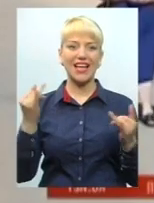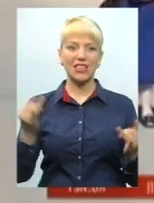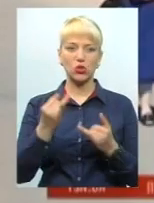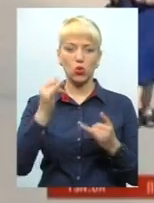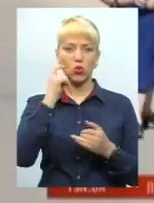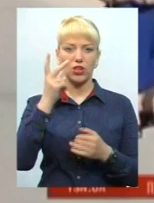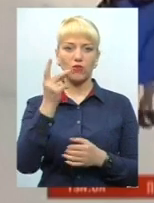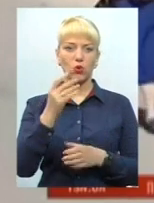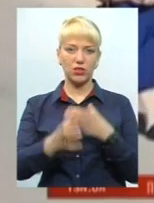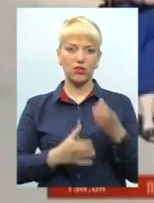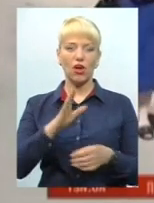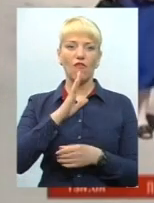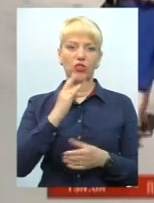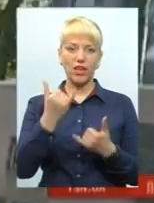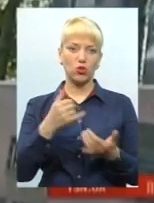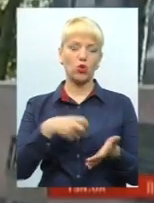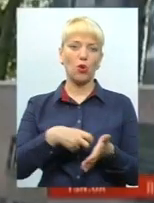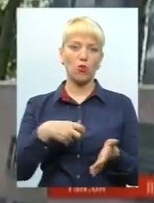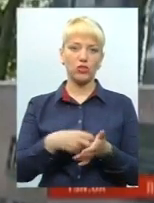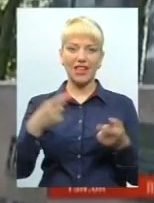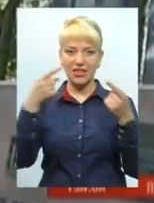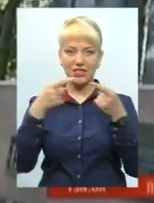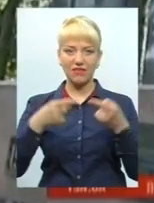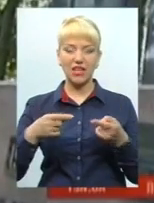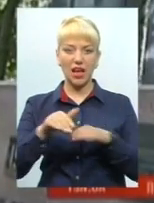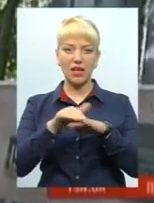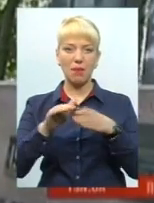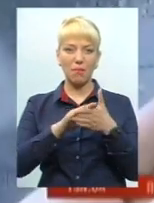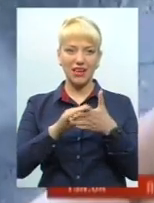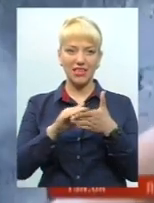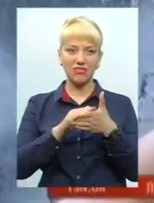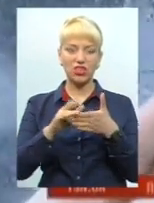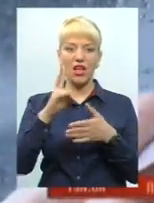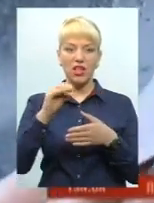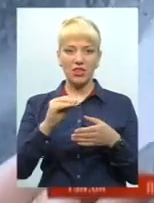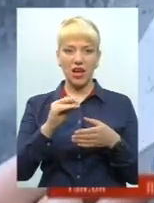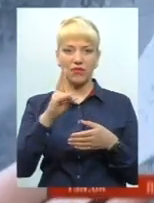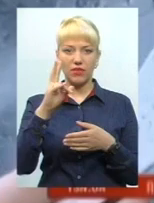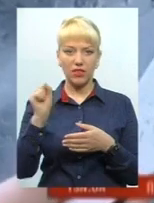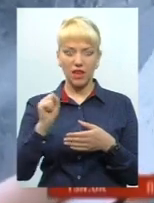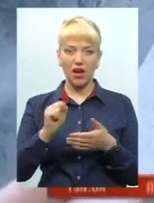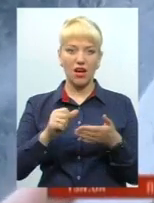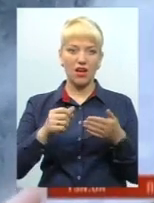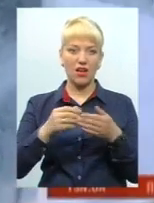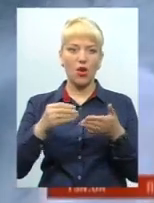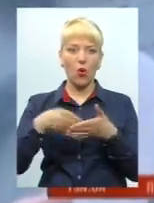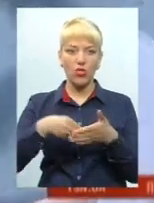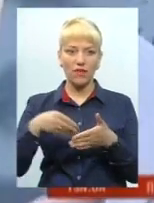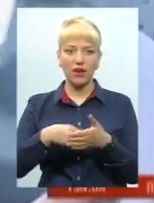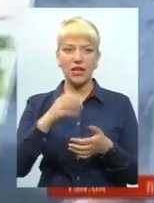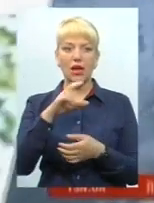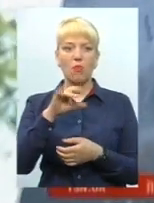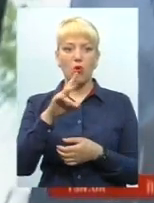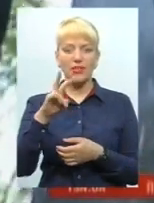світовій, але сьогодні вона – поштар. Звіряє прізвище на конвертах з пам'ятником. Ось ці паки Івана Сергійовича.